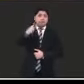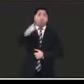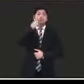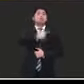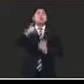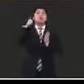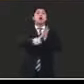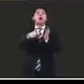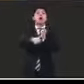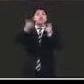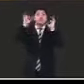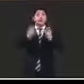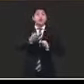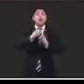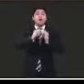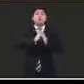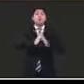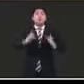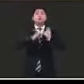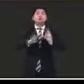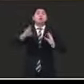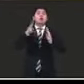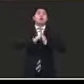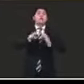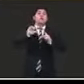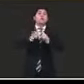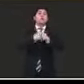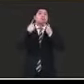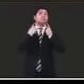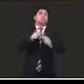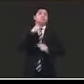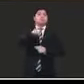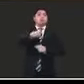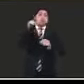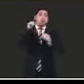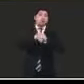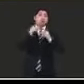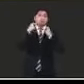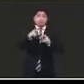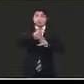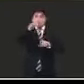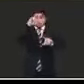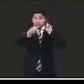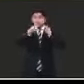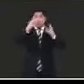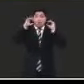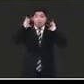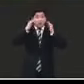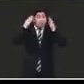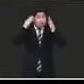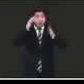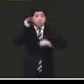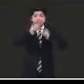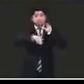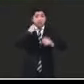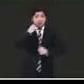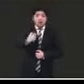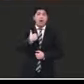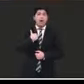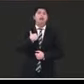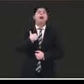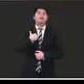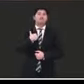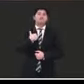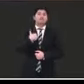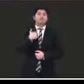tarihinin en büyük sosyal konut projesi olan bu kampanyamıza gösterilen yoğun ilgi bizi daha ileri